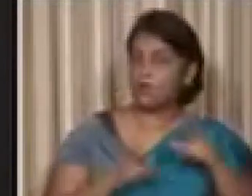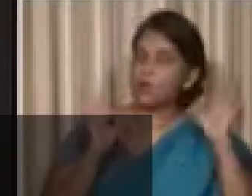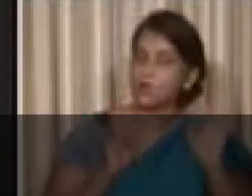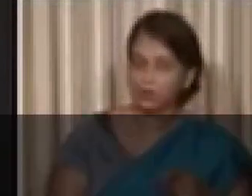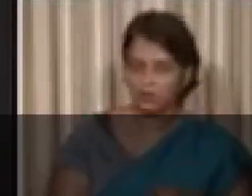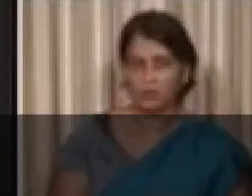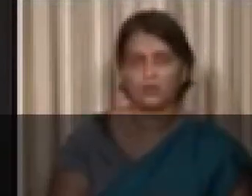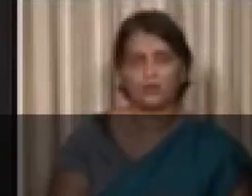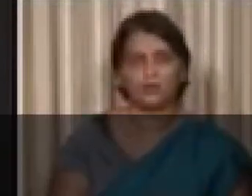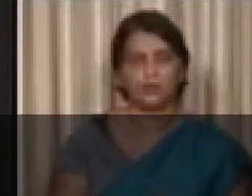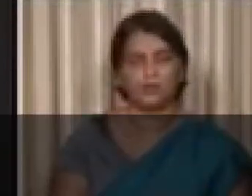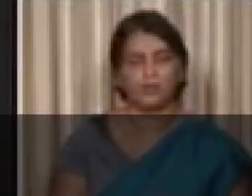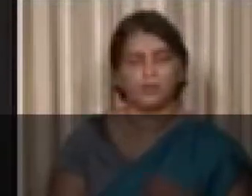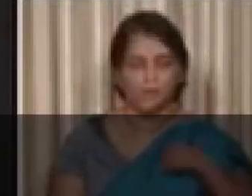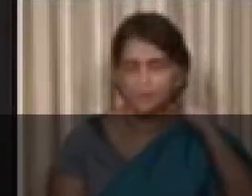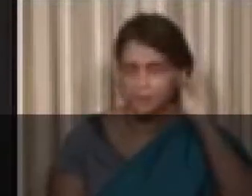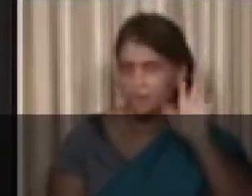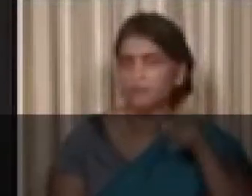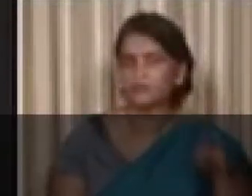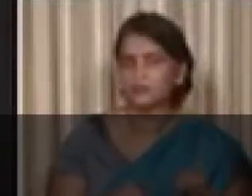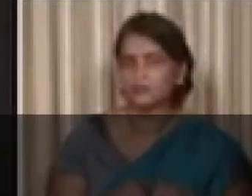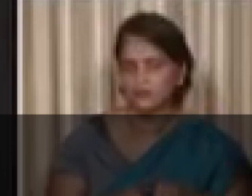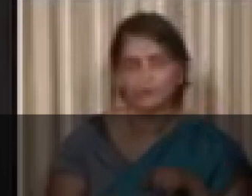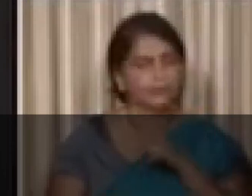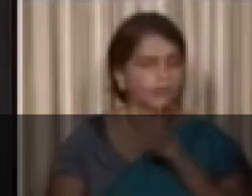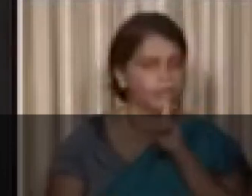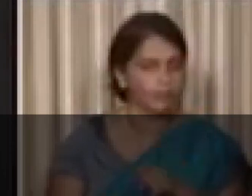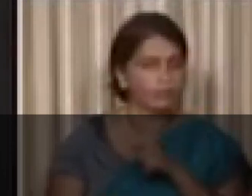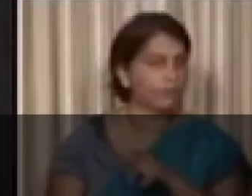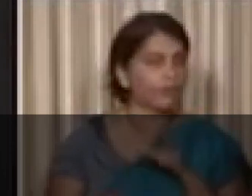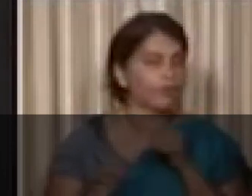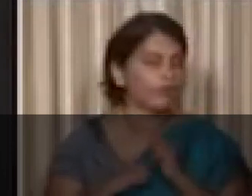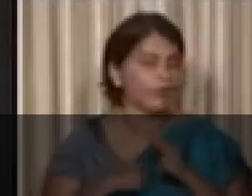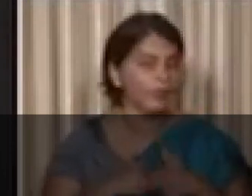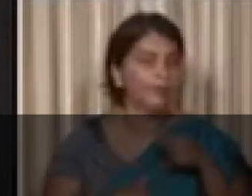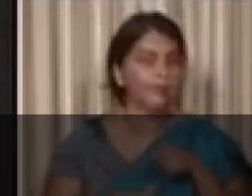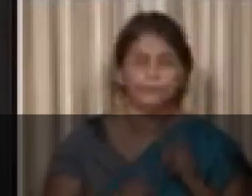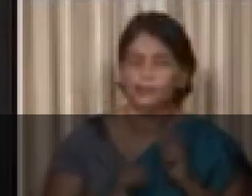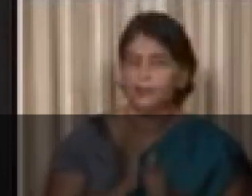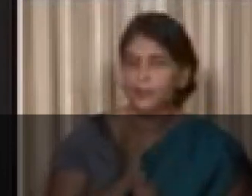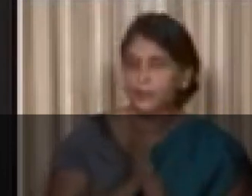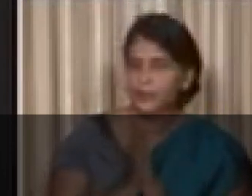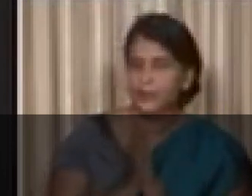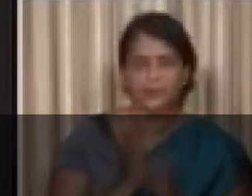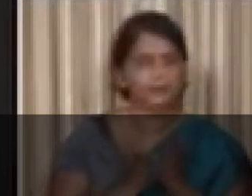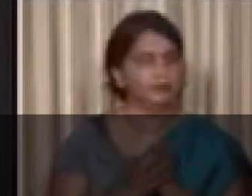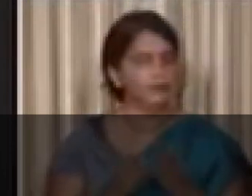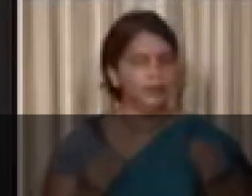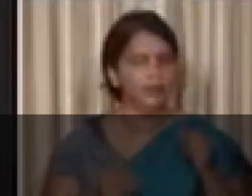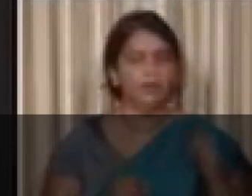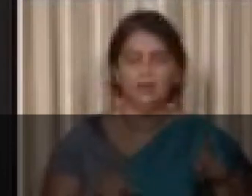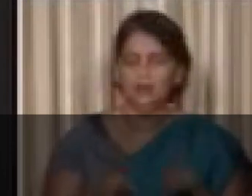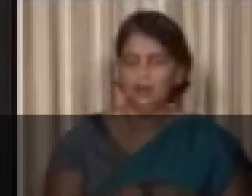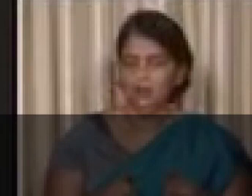කියලා. අපිට දැනගන්න ලැබෙන තොරතුරු අනුව ඒගොල්ලන්ට කියලා දෙනවා. මොකද හේතුව? දැන් මේ පාතාලය මර්ධනය කරන්න, ඒ